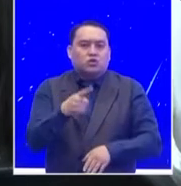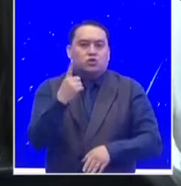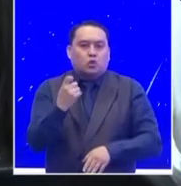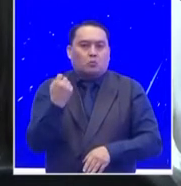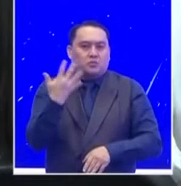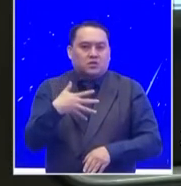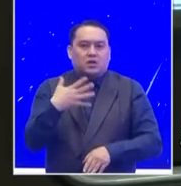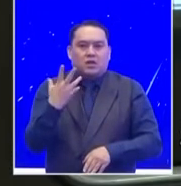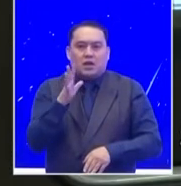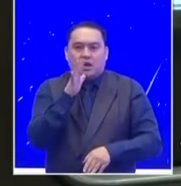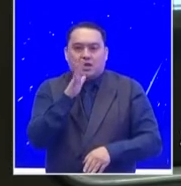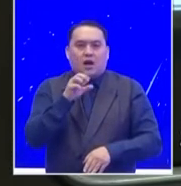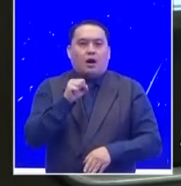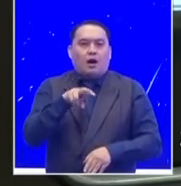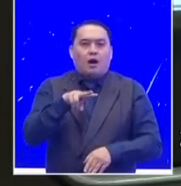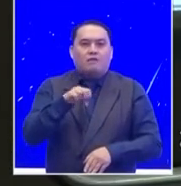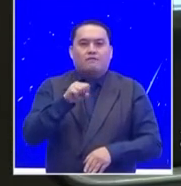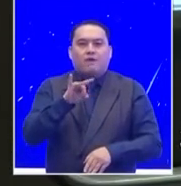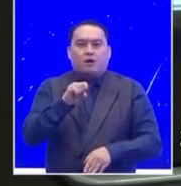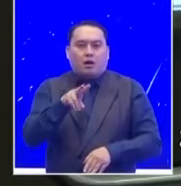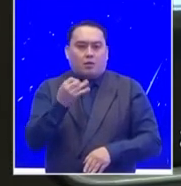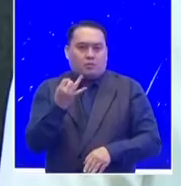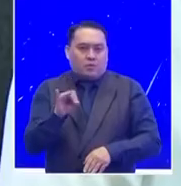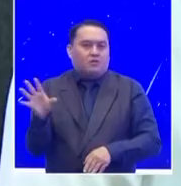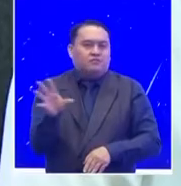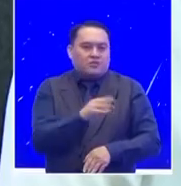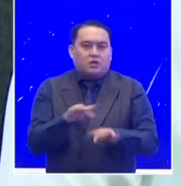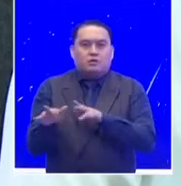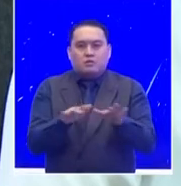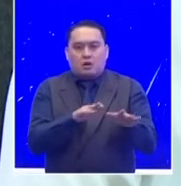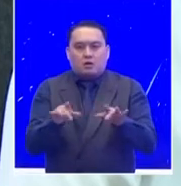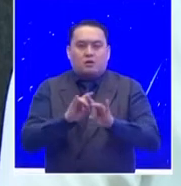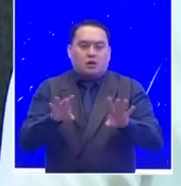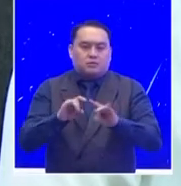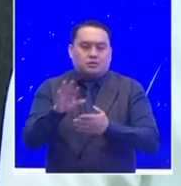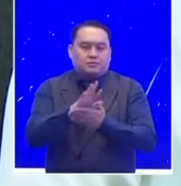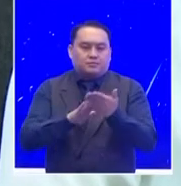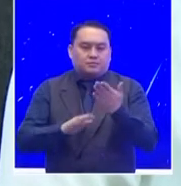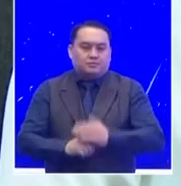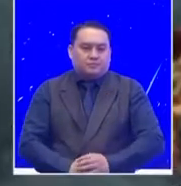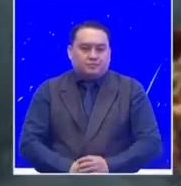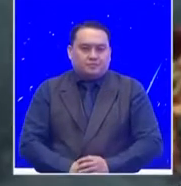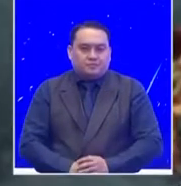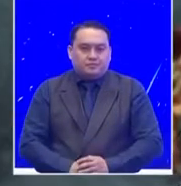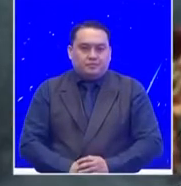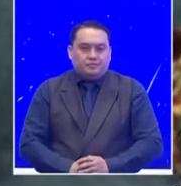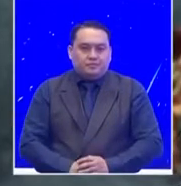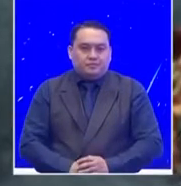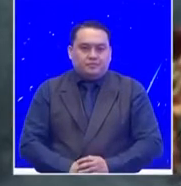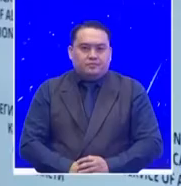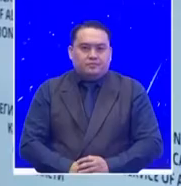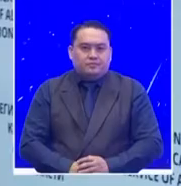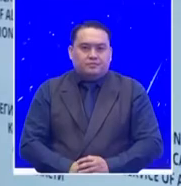1150-летия Аль-Фараби. В целом деятельность партии охватит все сферы деятельности, отметил Жанболат Джоргенбаев.